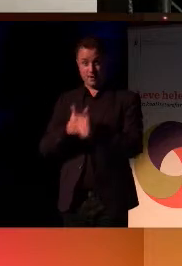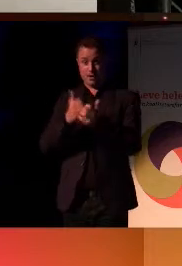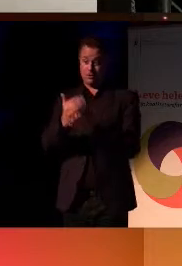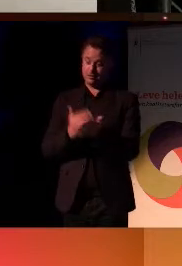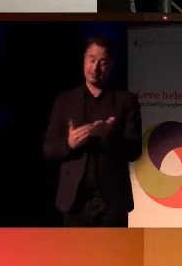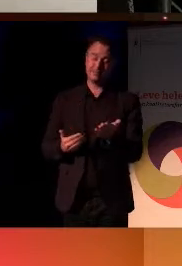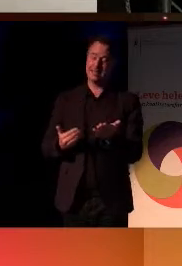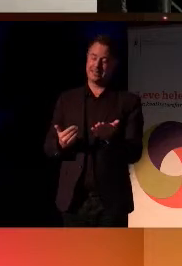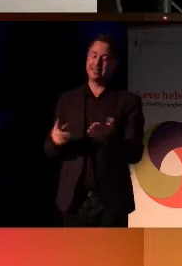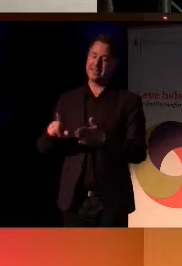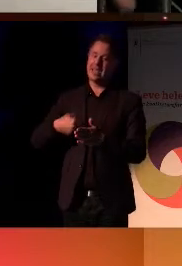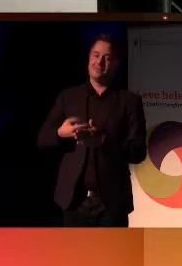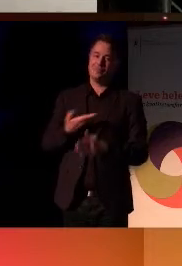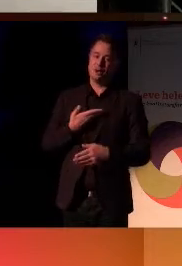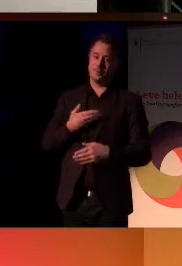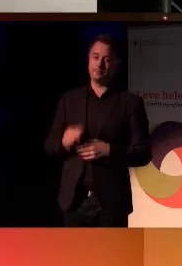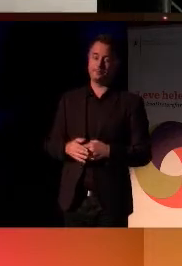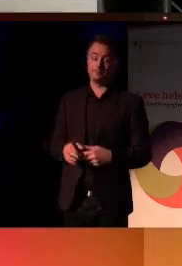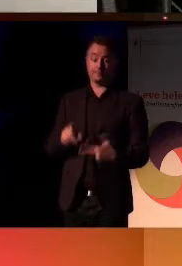Evelyn, hun